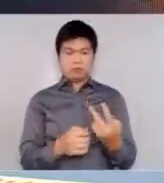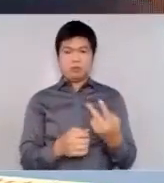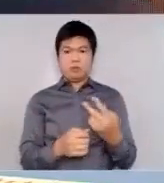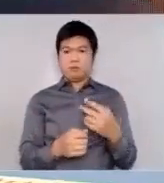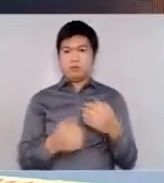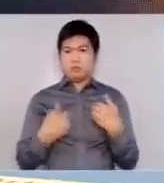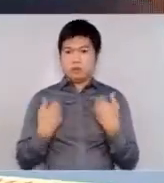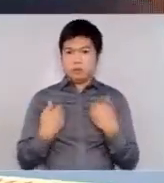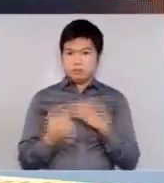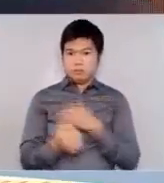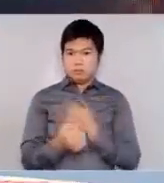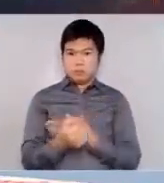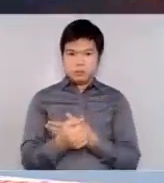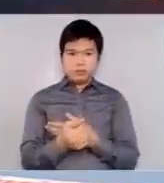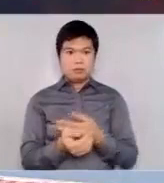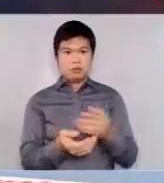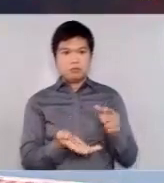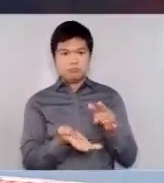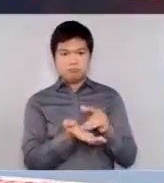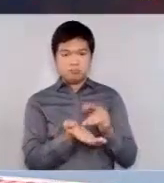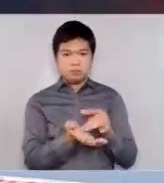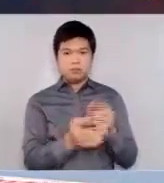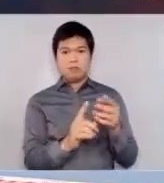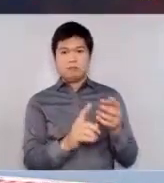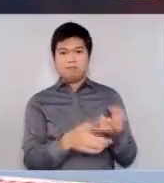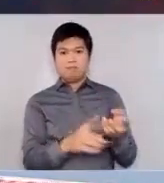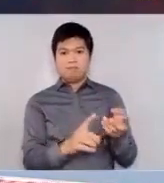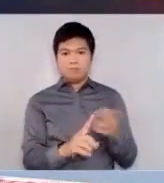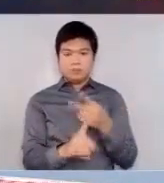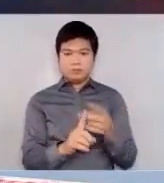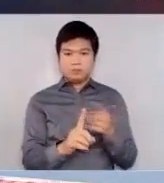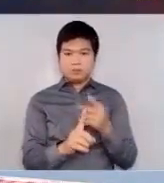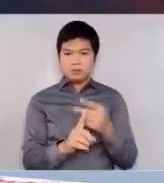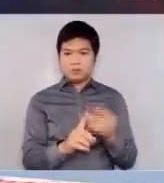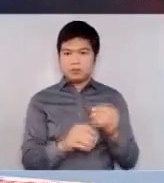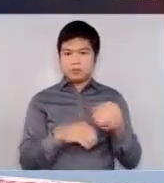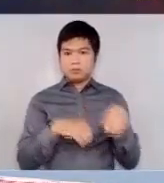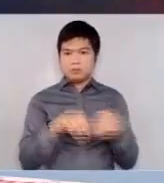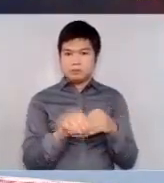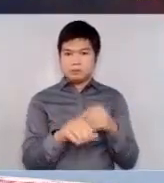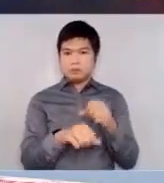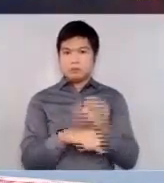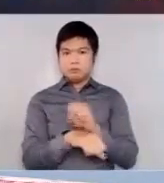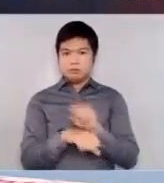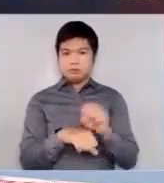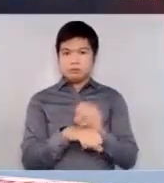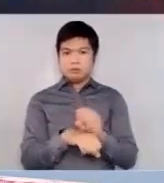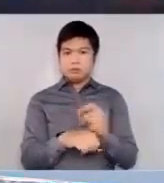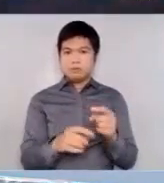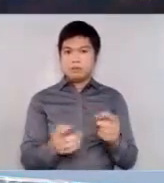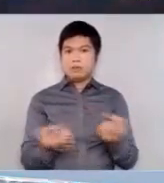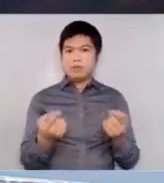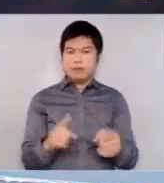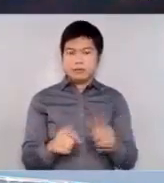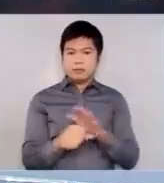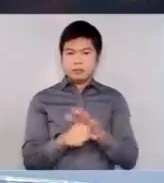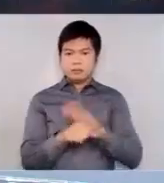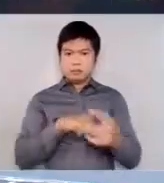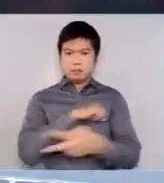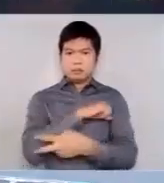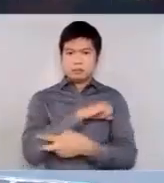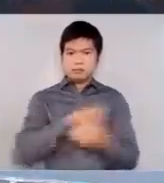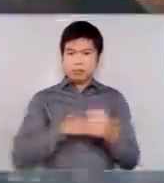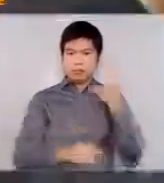ng trabaho online, pero ang meetup na uwi po sa pagnanakaw at panggagahasa. Nasa front tayo ng balitang yan, si Ryan